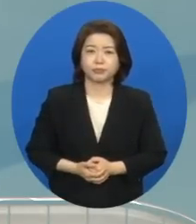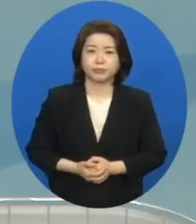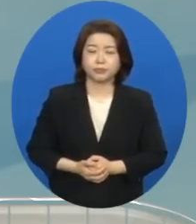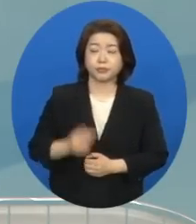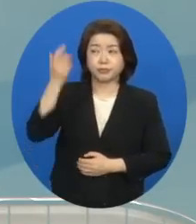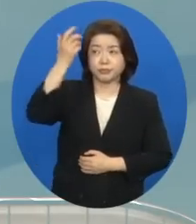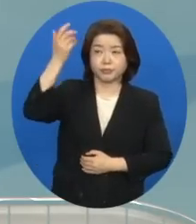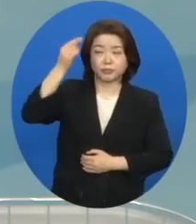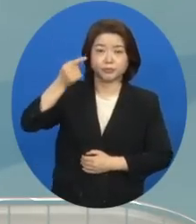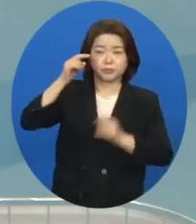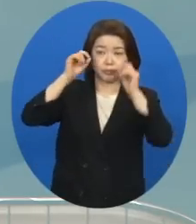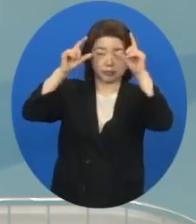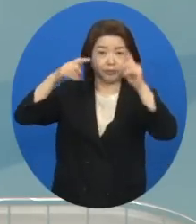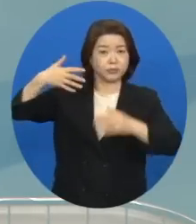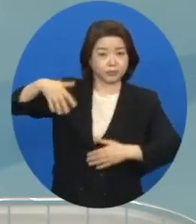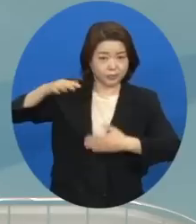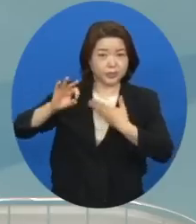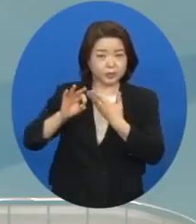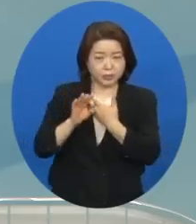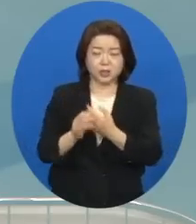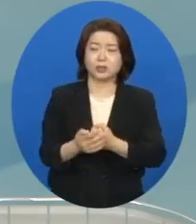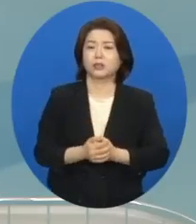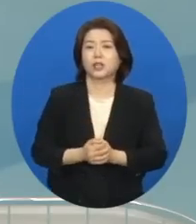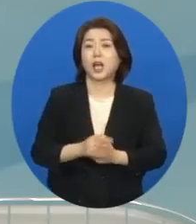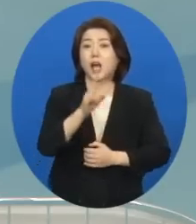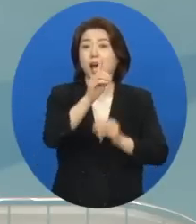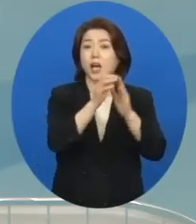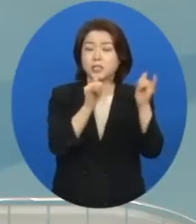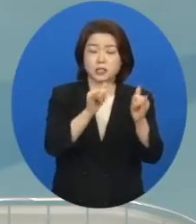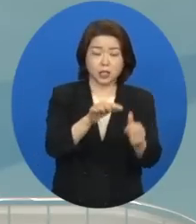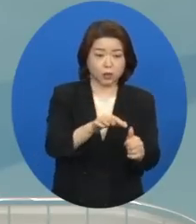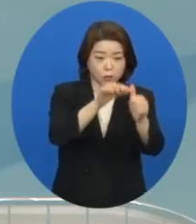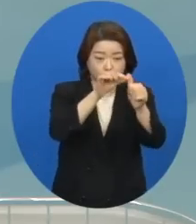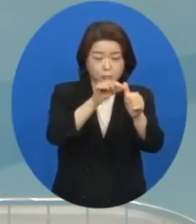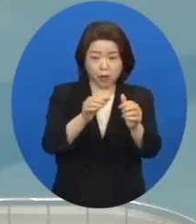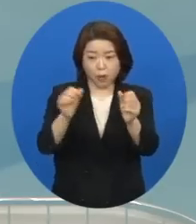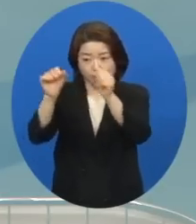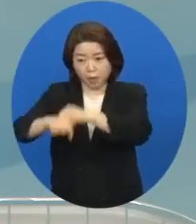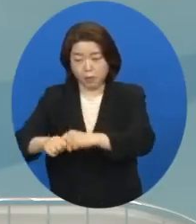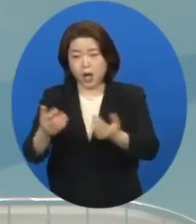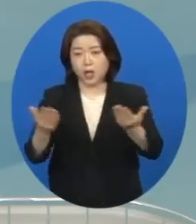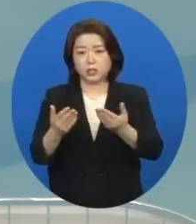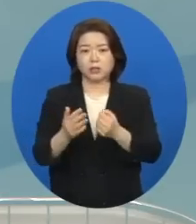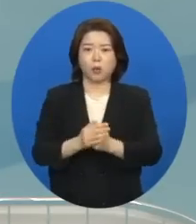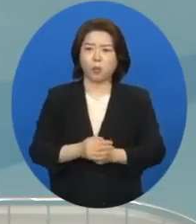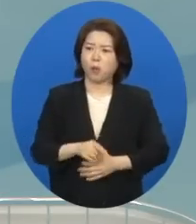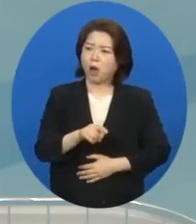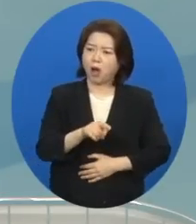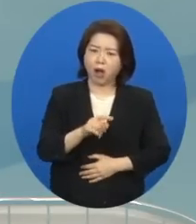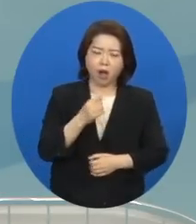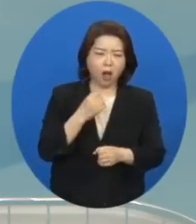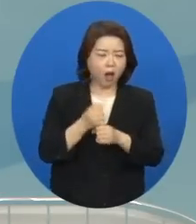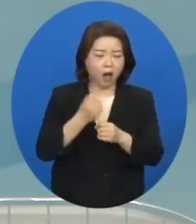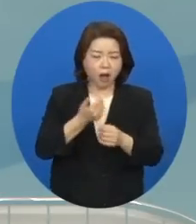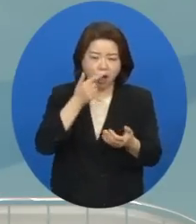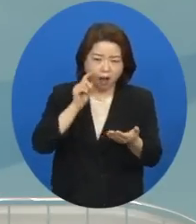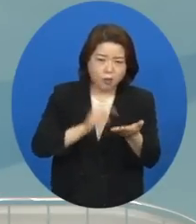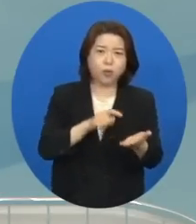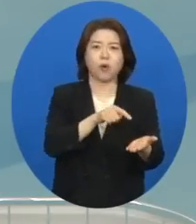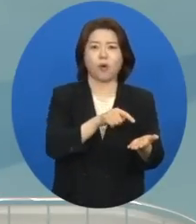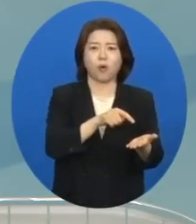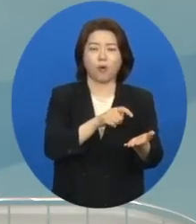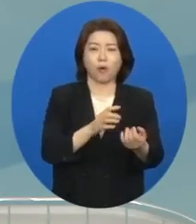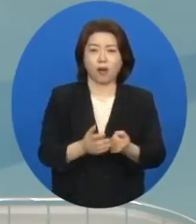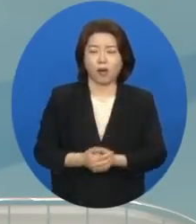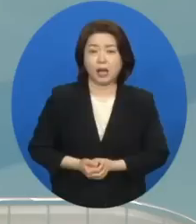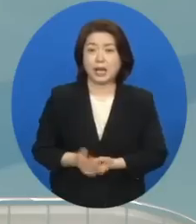영적인 눈이 뜨이지 않으면 한 사람이 구원받고 멸망하는 일이 이렇게 어처구니 없이 일어나는 거예요.